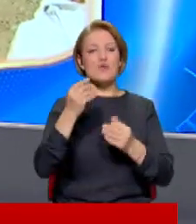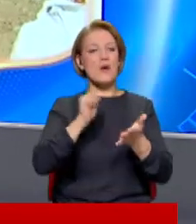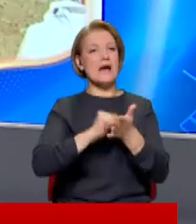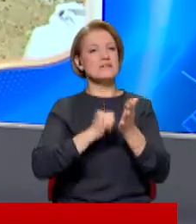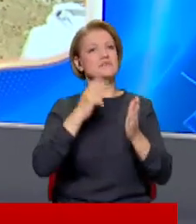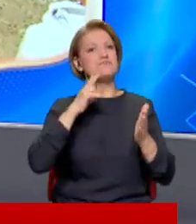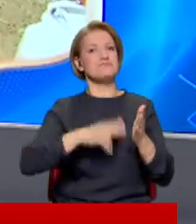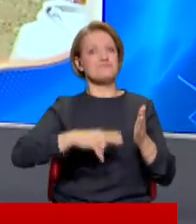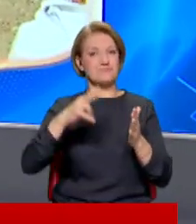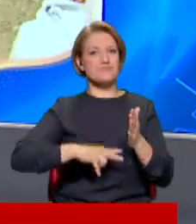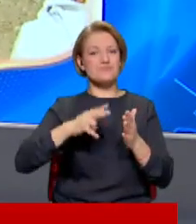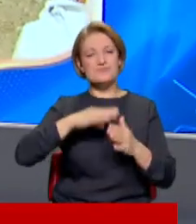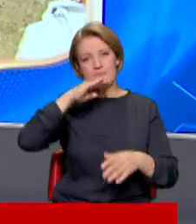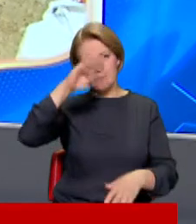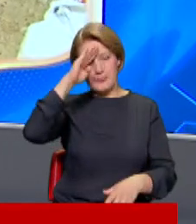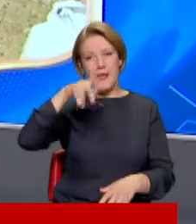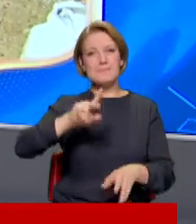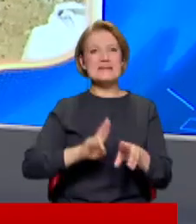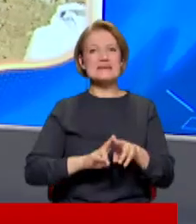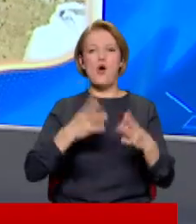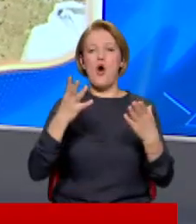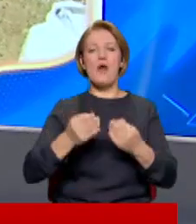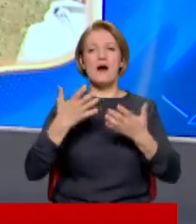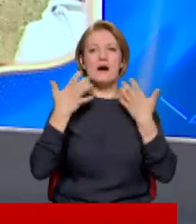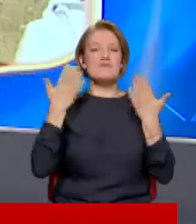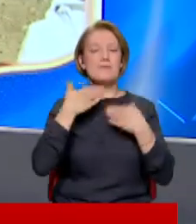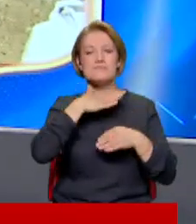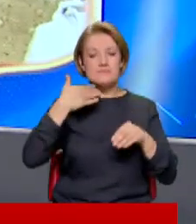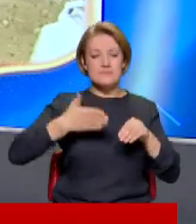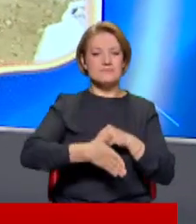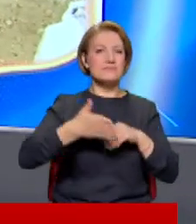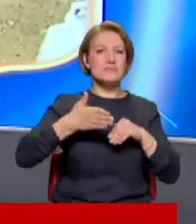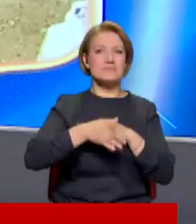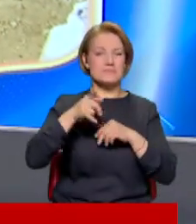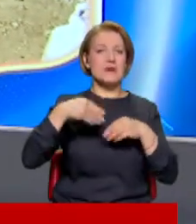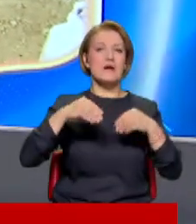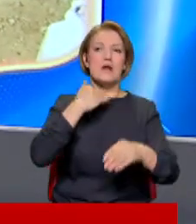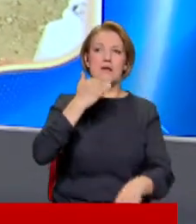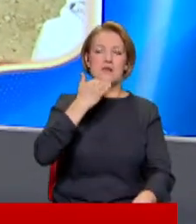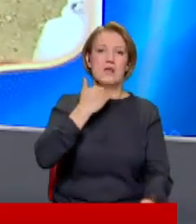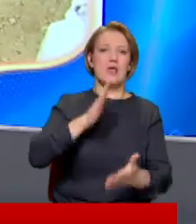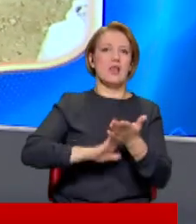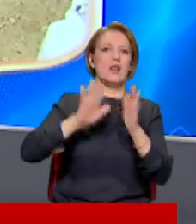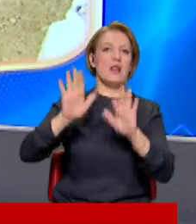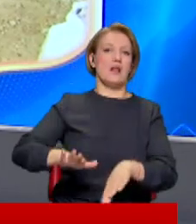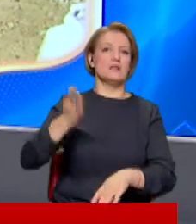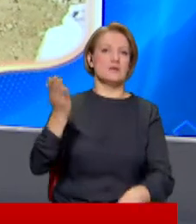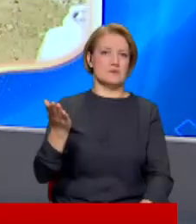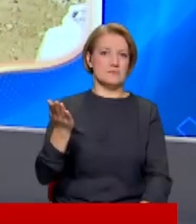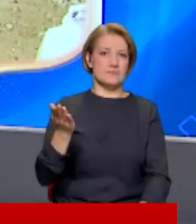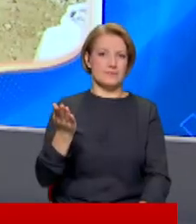gazetede görüyoruz ki bayramlık olan kurbanlıklar satılmamış, elde kalmış.